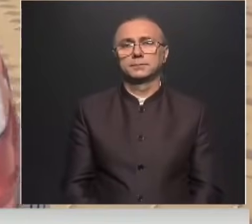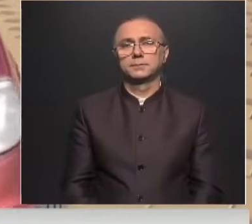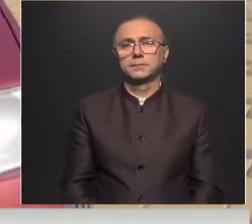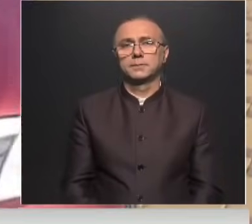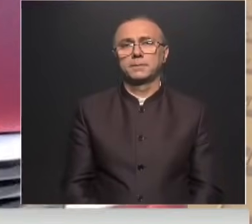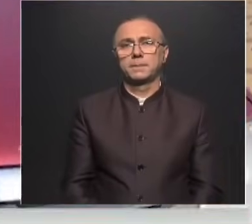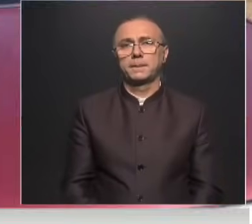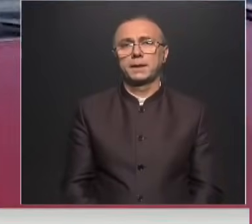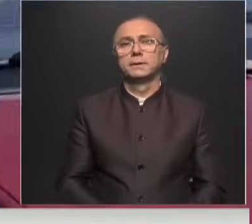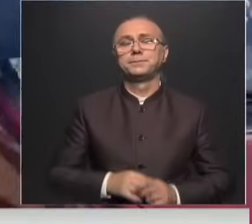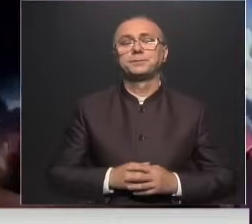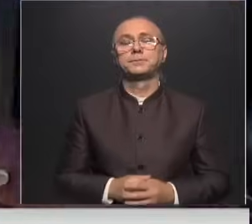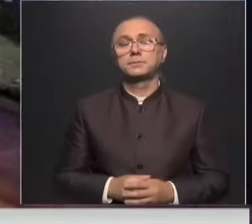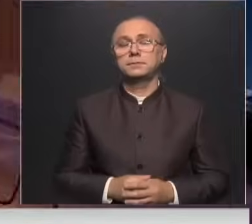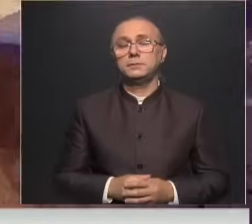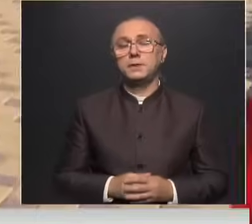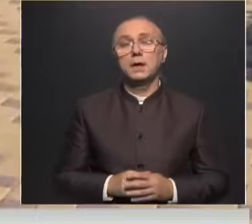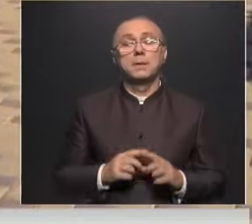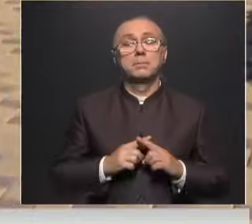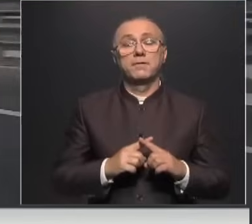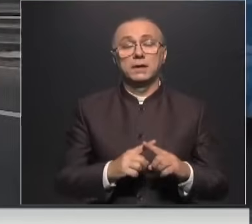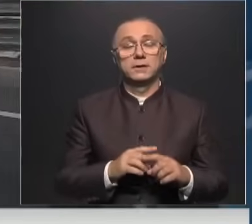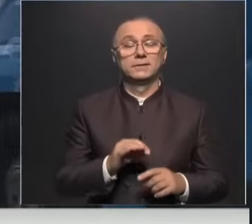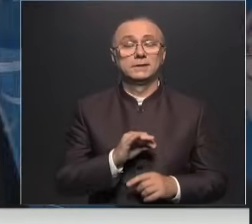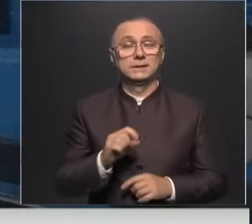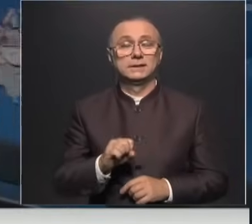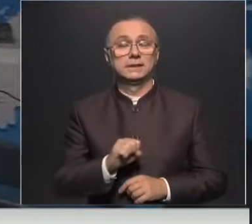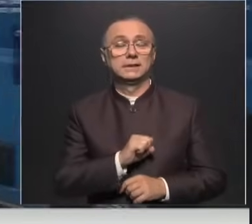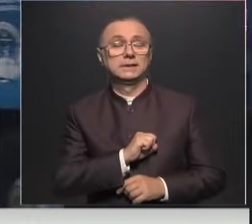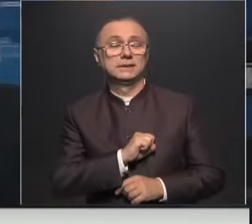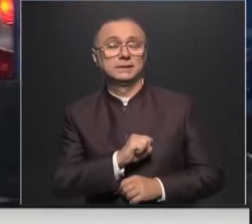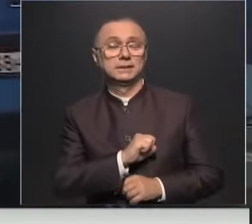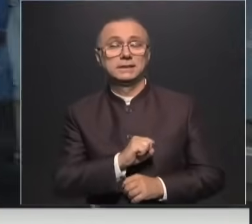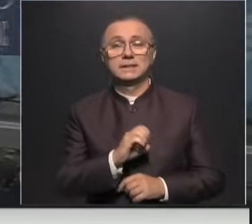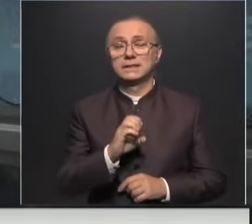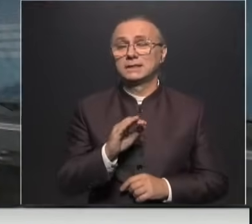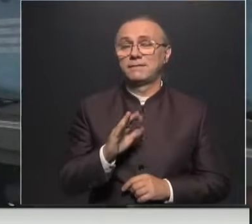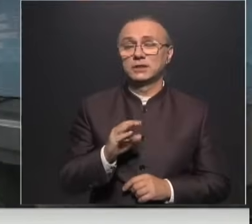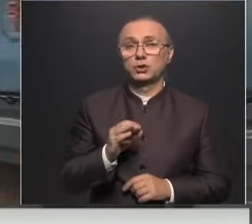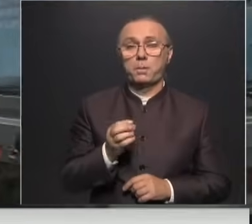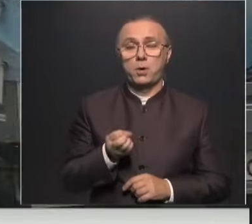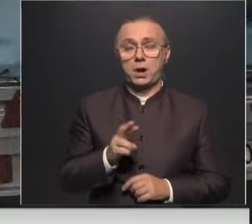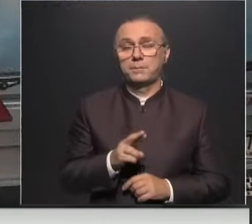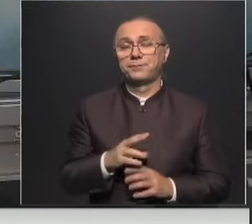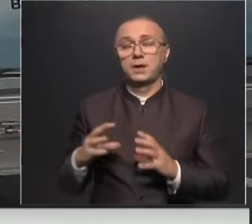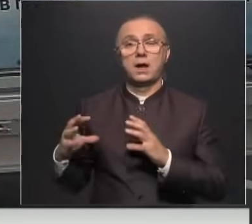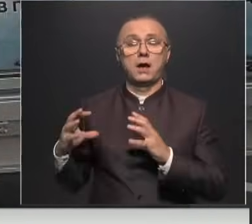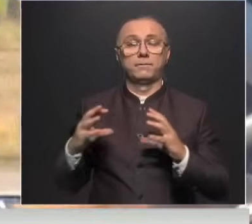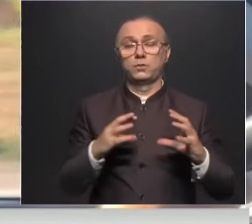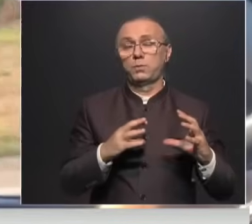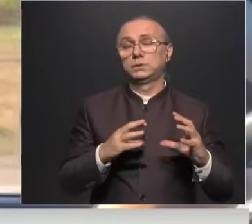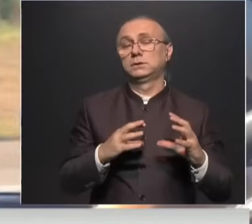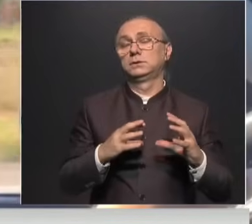поработали. Проводив из Севастополя участников общероссийского миссионерского крестного хода, их автобус с крестом направится в